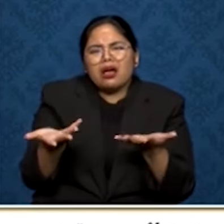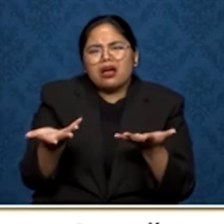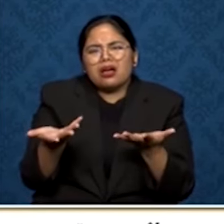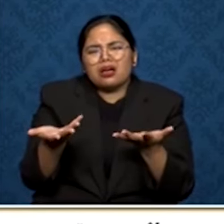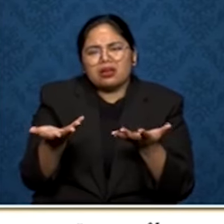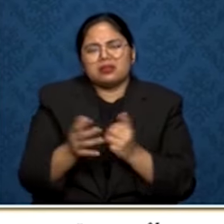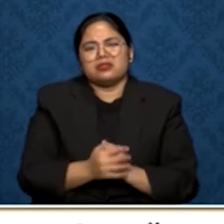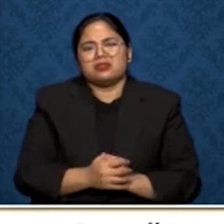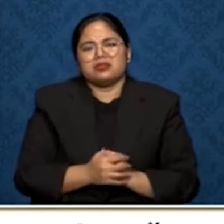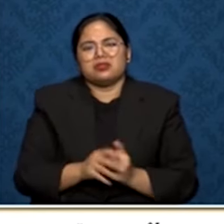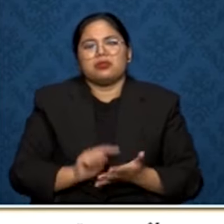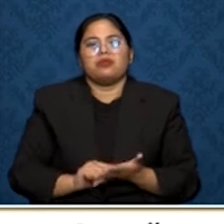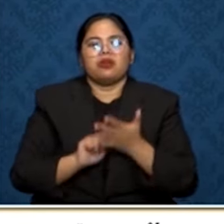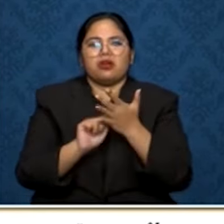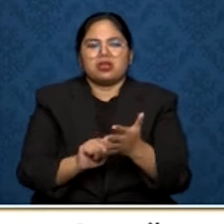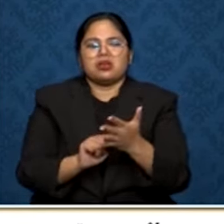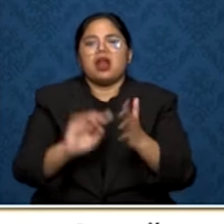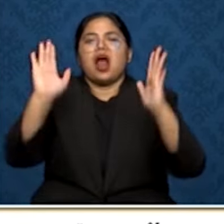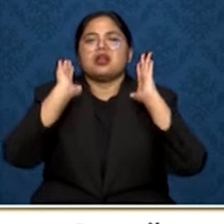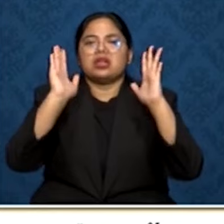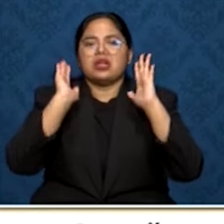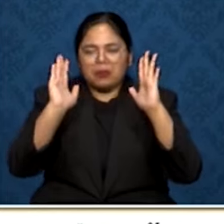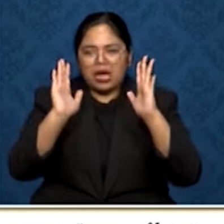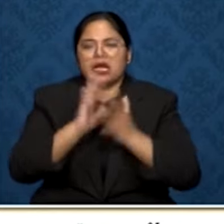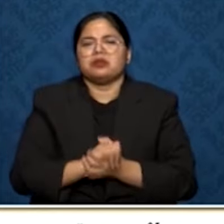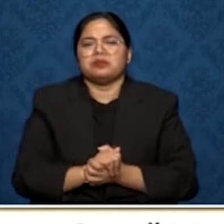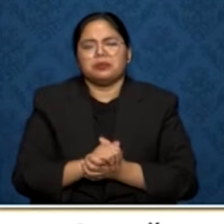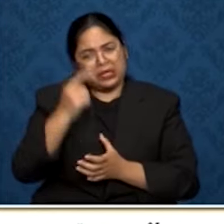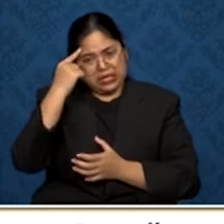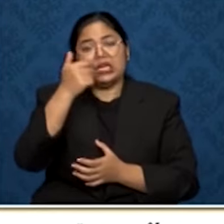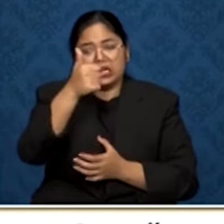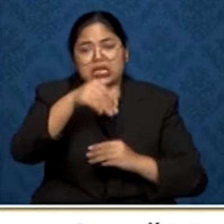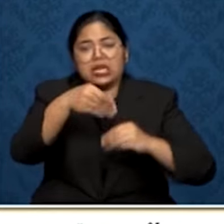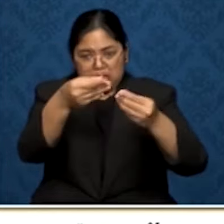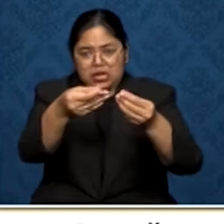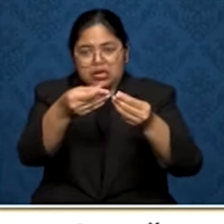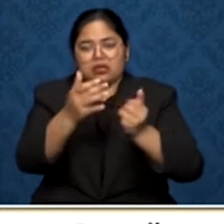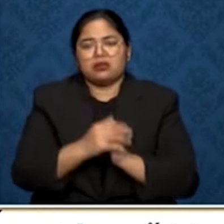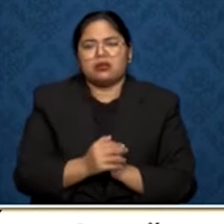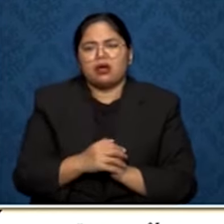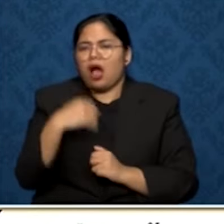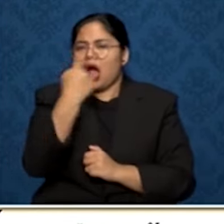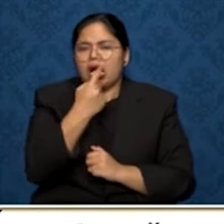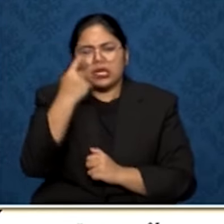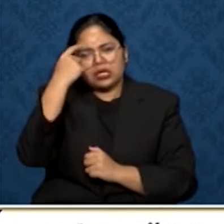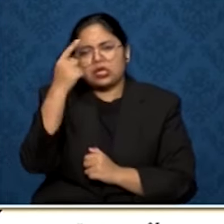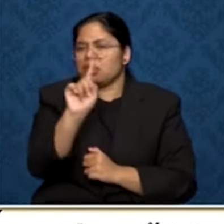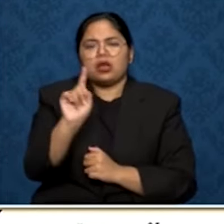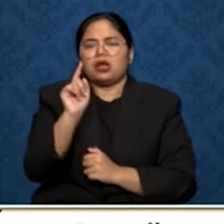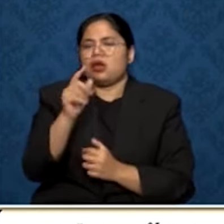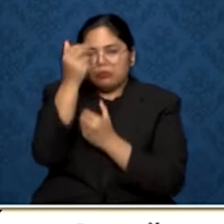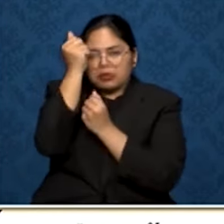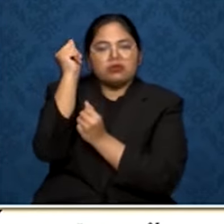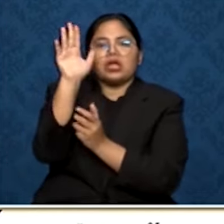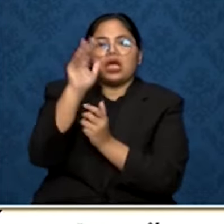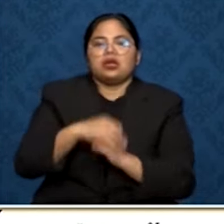ต่รฐบาดความหวัดีครับต้องให้ชัดเจนนะครับใครที่ยามอยางไรผมไมส่แต่ผมเชื่ออัี้มาต